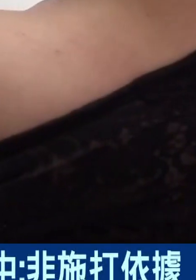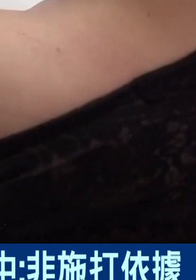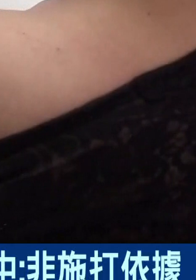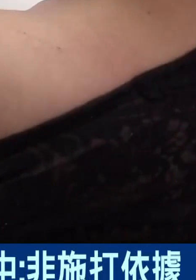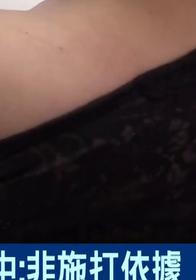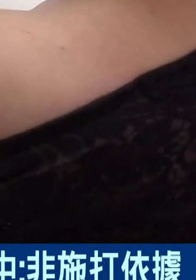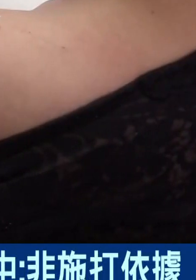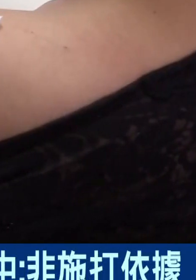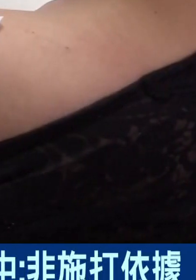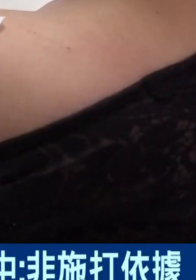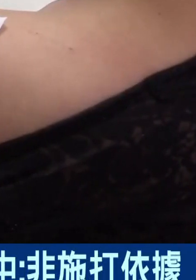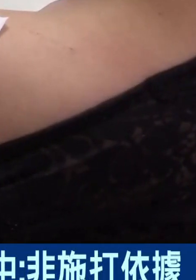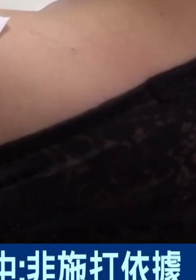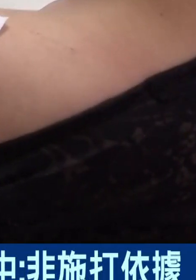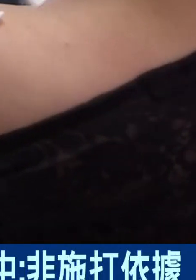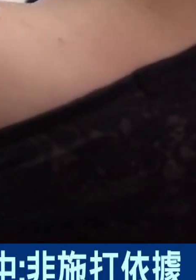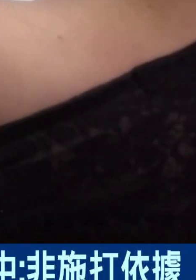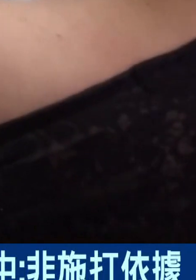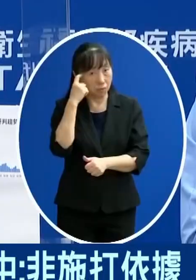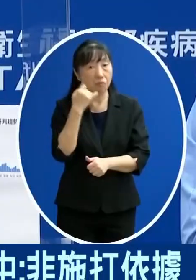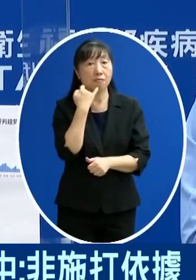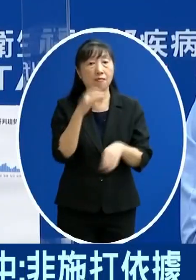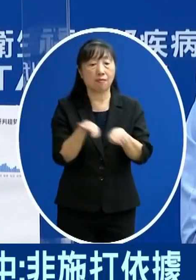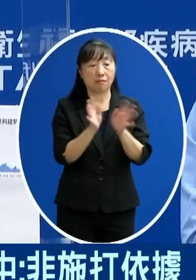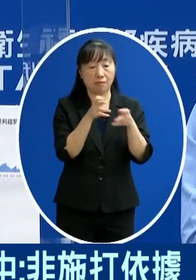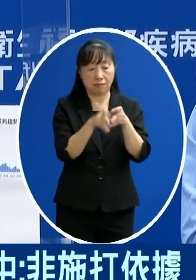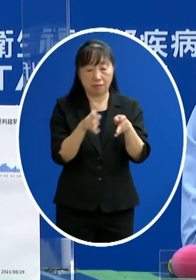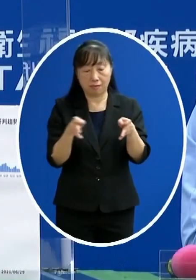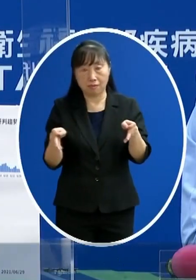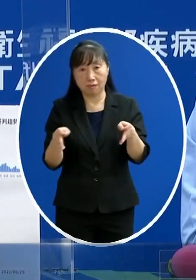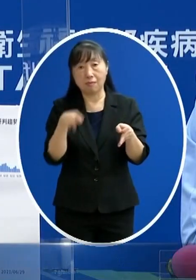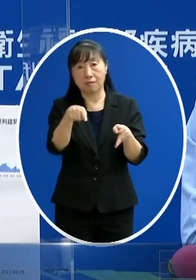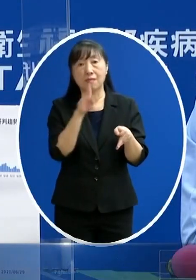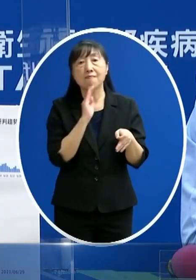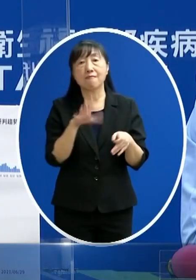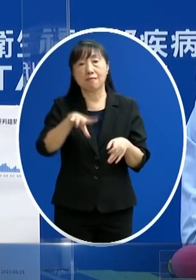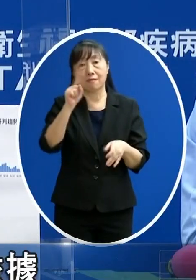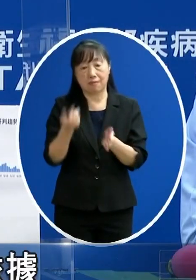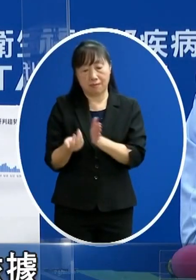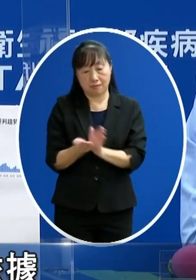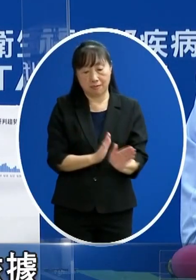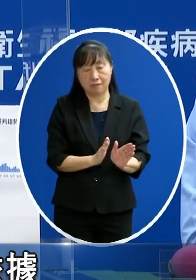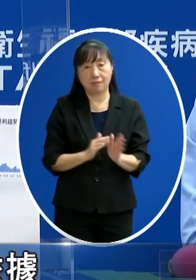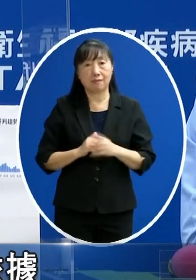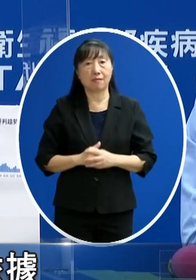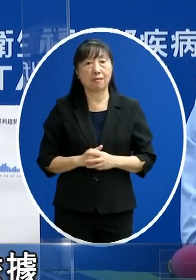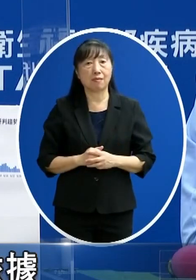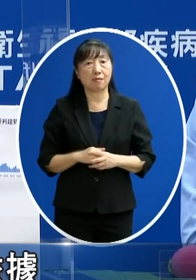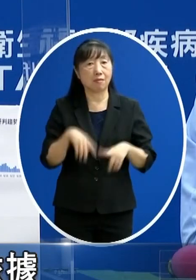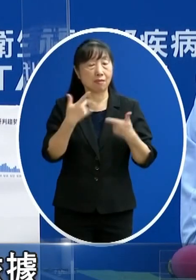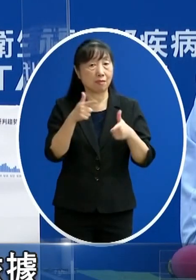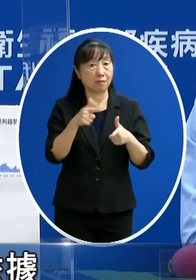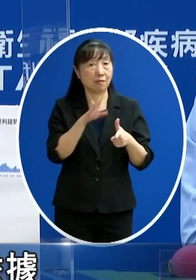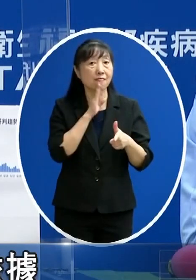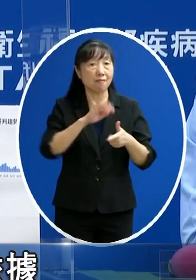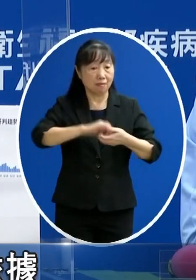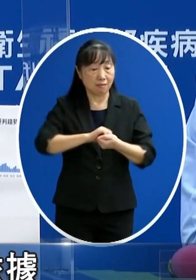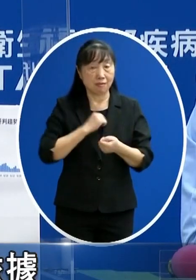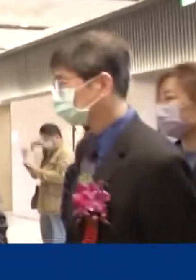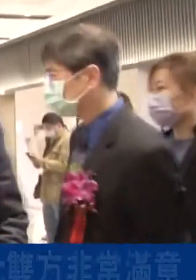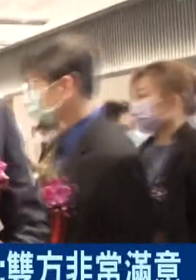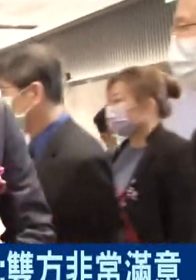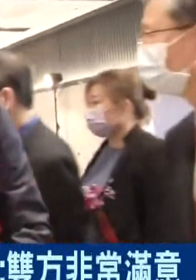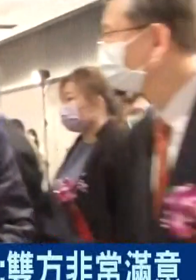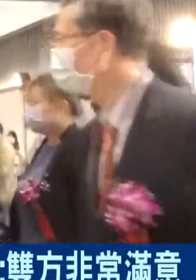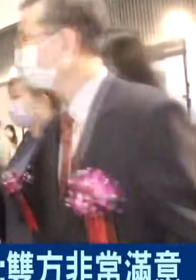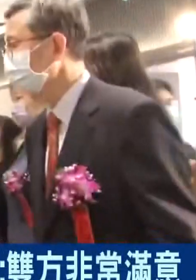是为国产疫苗铺路。陈时中驳斥： 预先的准备，预先的一个准备，并不是用这个来当作施打的依